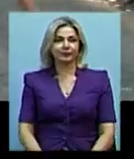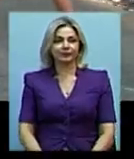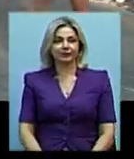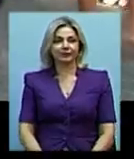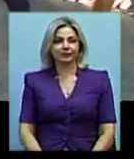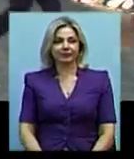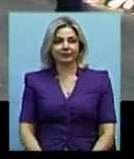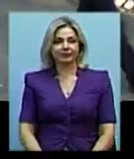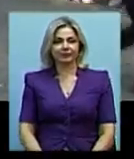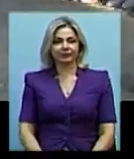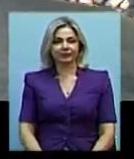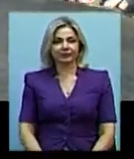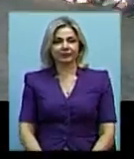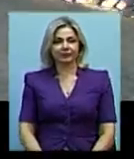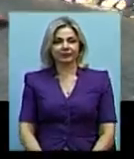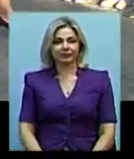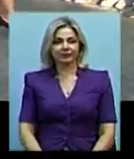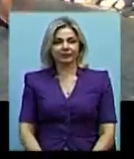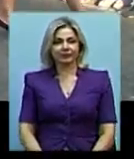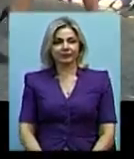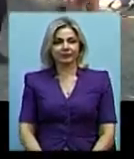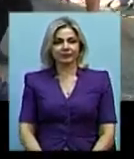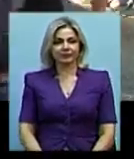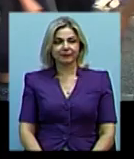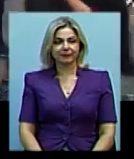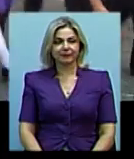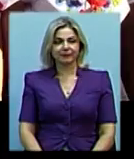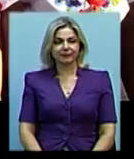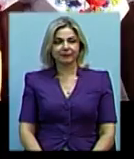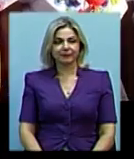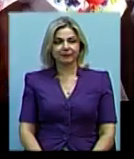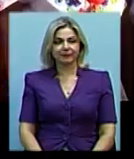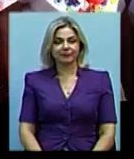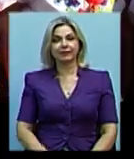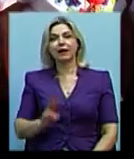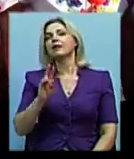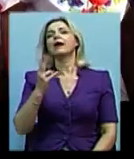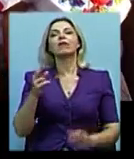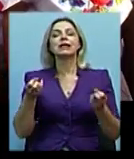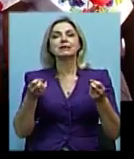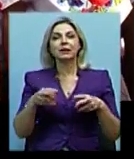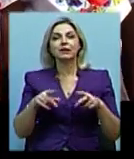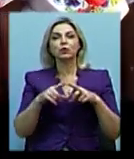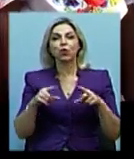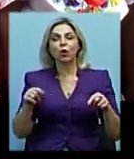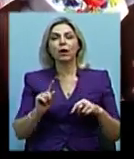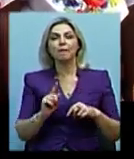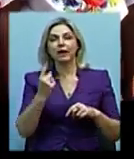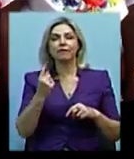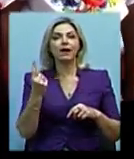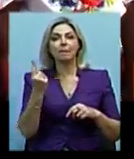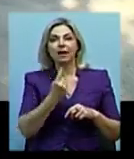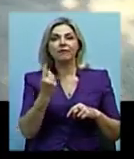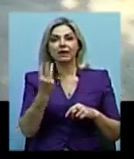Світлана Миколаївна, яка навчить вас бачити світ у чудових, незвичайних. Миколаївська спеціалізована школа